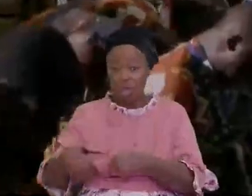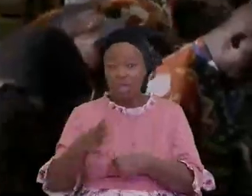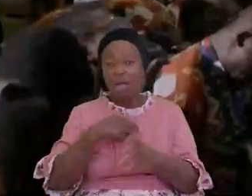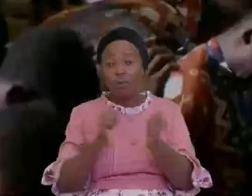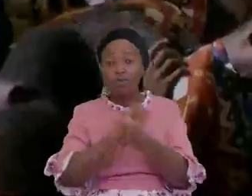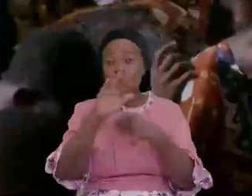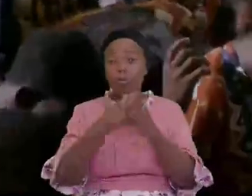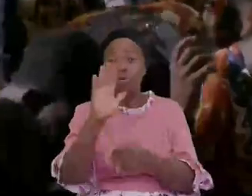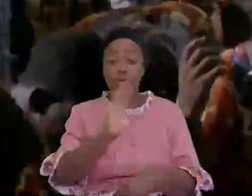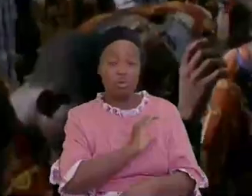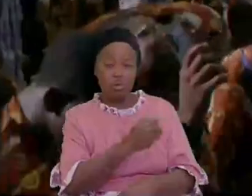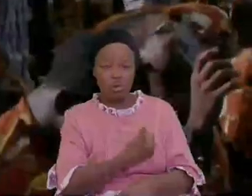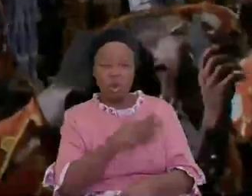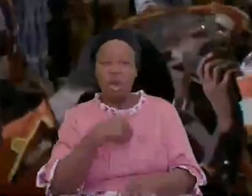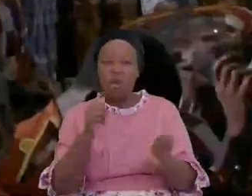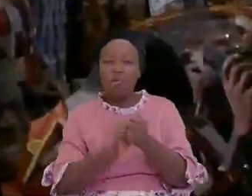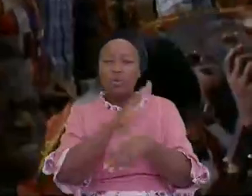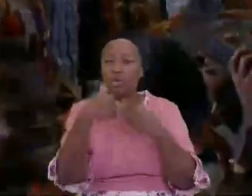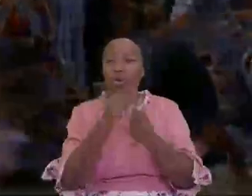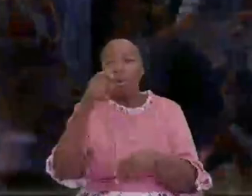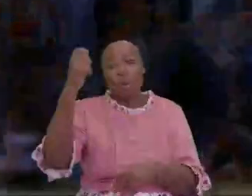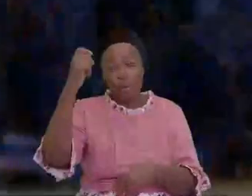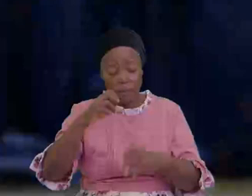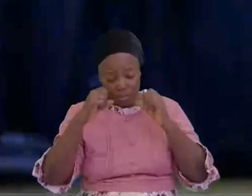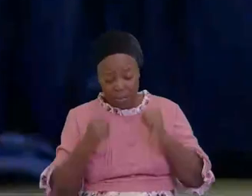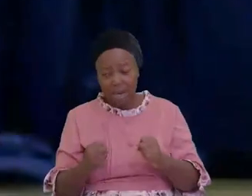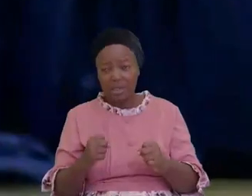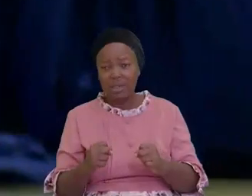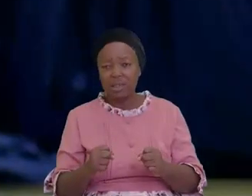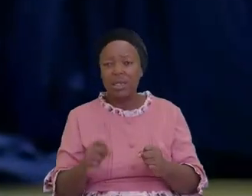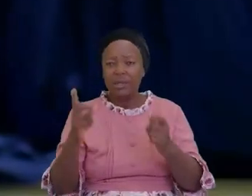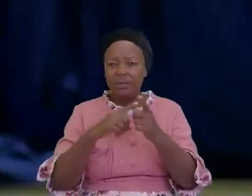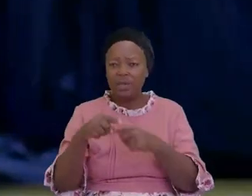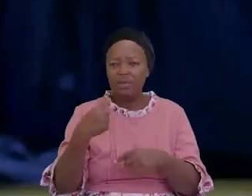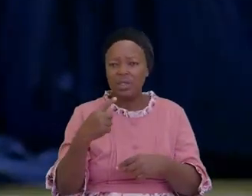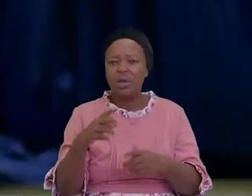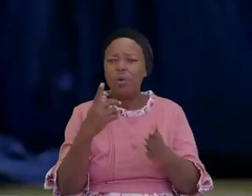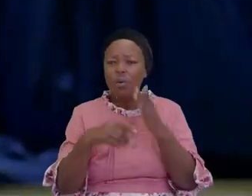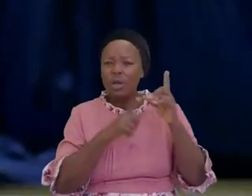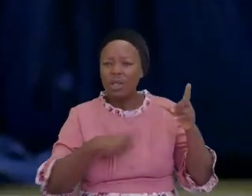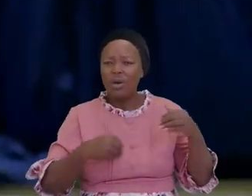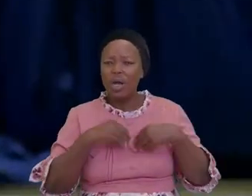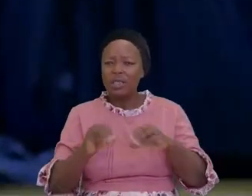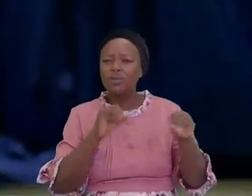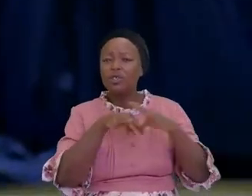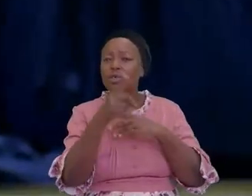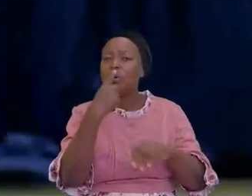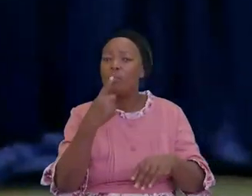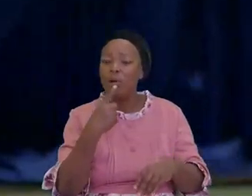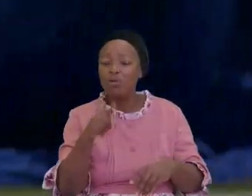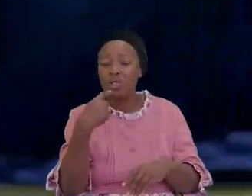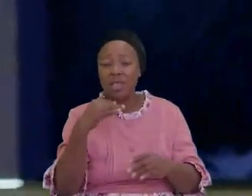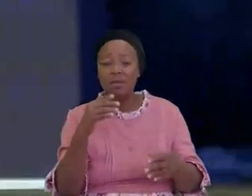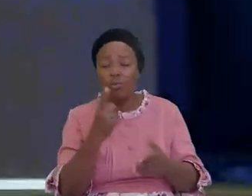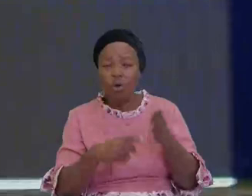de toute ton âme, de toute ta force. Dis ce que Dieu a mis dans ta bouche et il